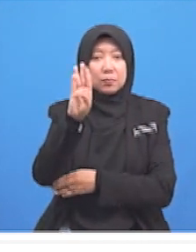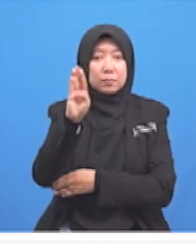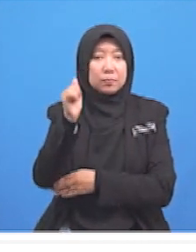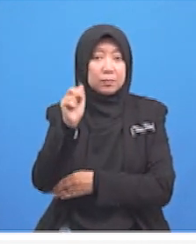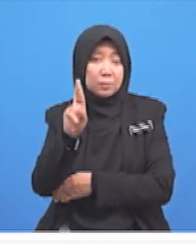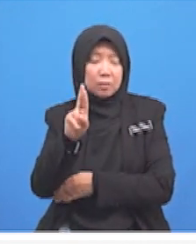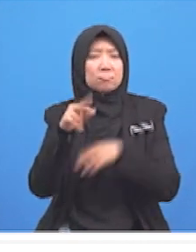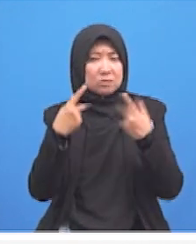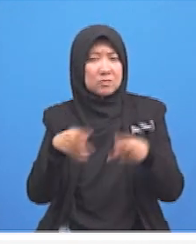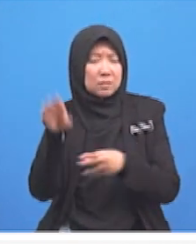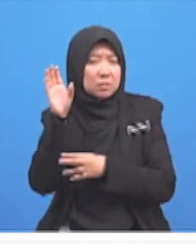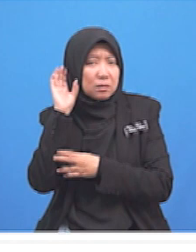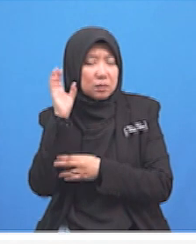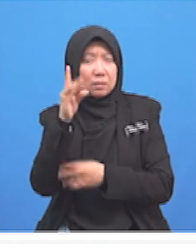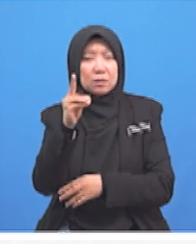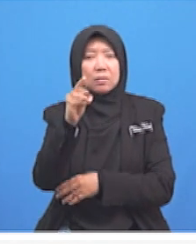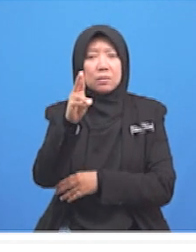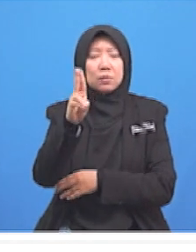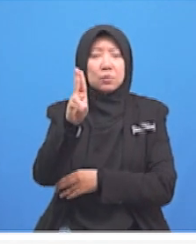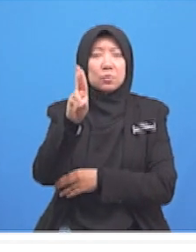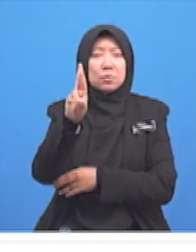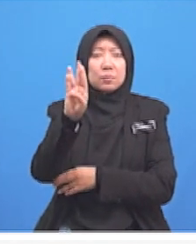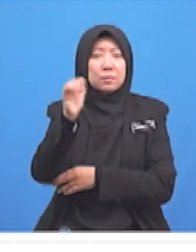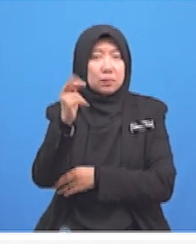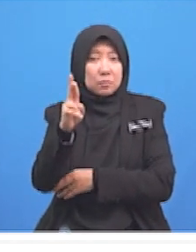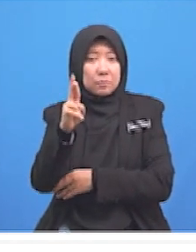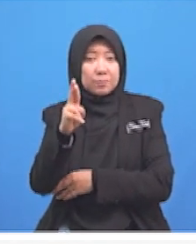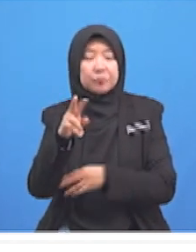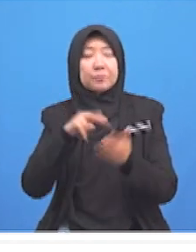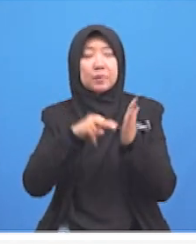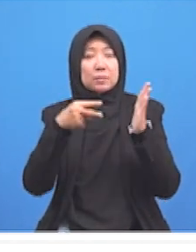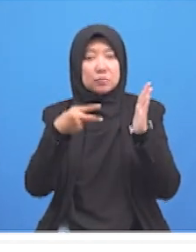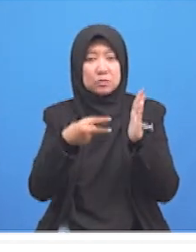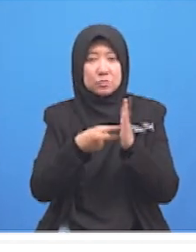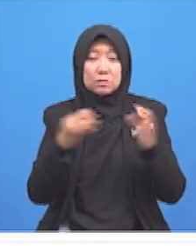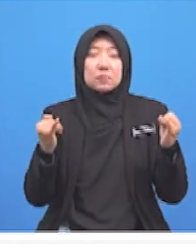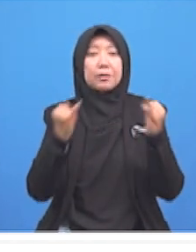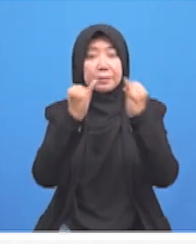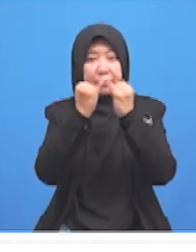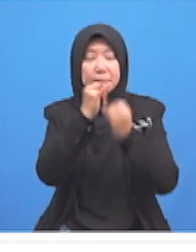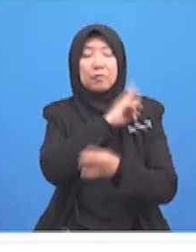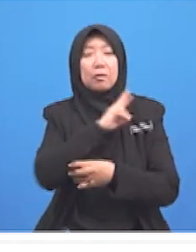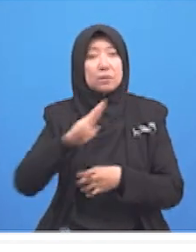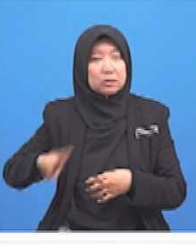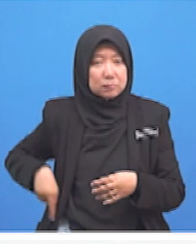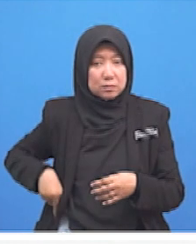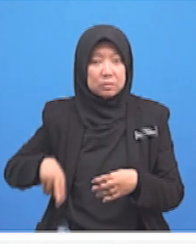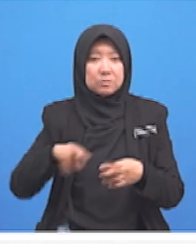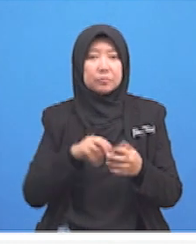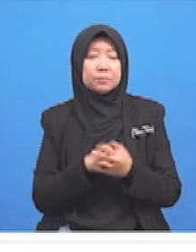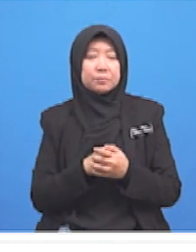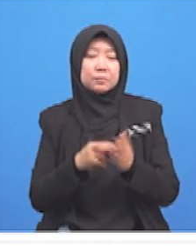Murid-murid, pernah mendengar perkataan durbar? Durbar bermaksud istana raja. Durbar juga